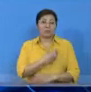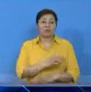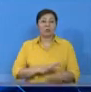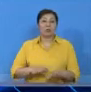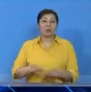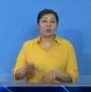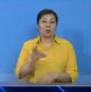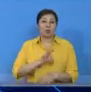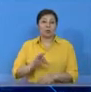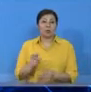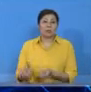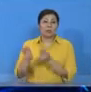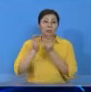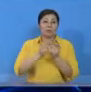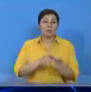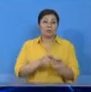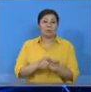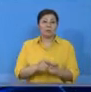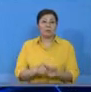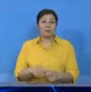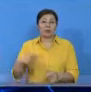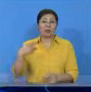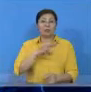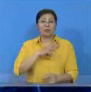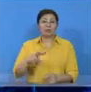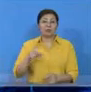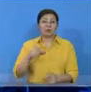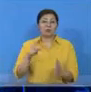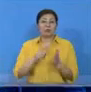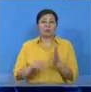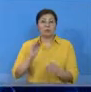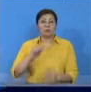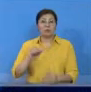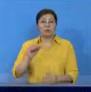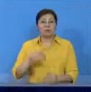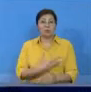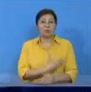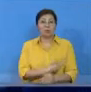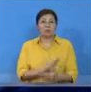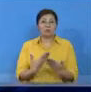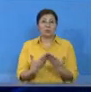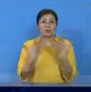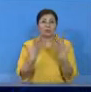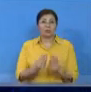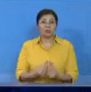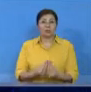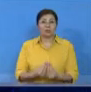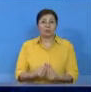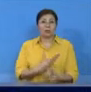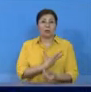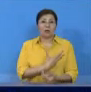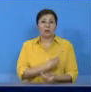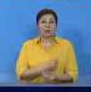было доставлено более 1 миллиона 107 тысяч доз вакцин. На сегодняшний день вакцины